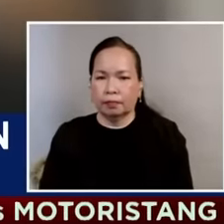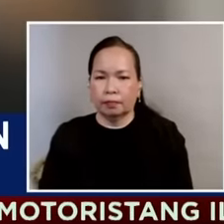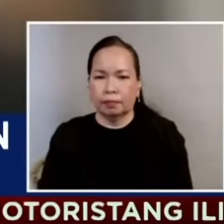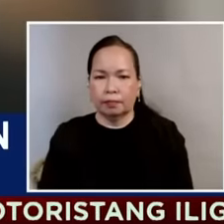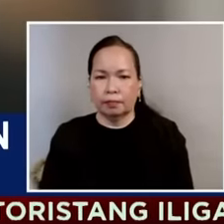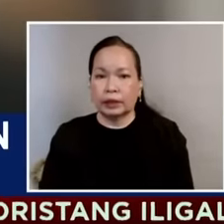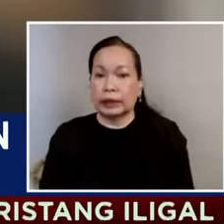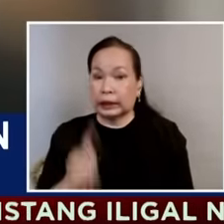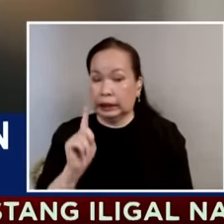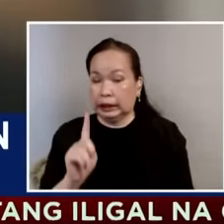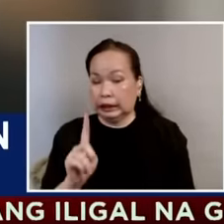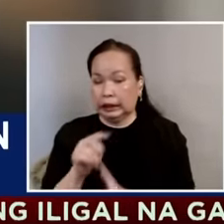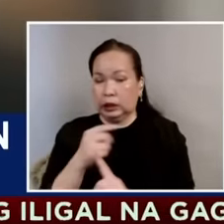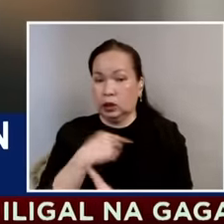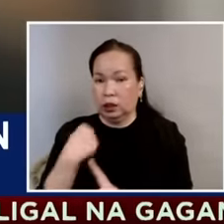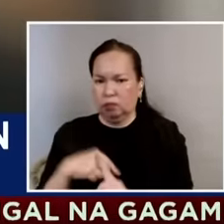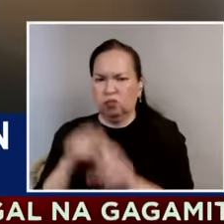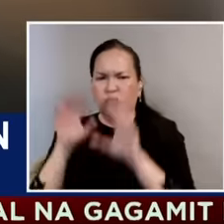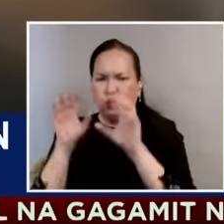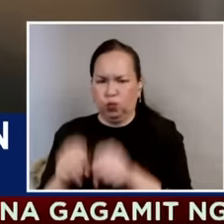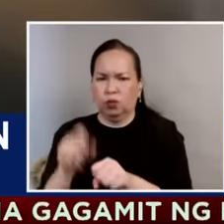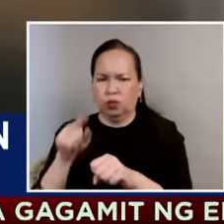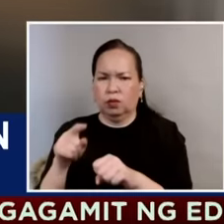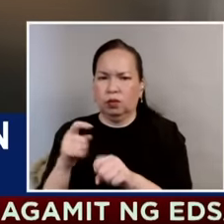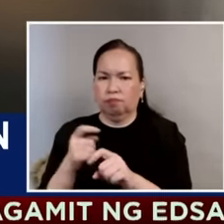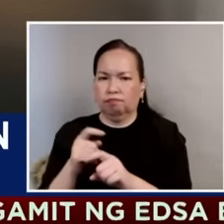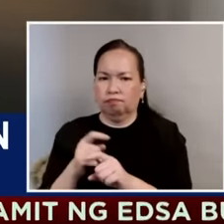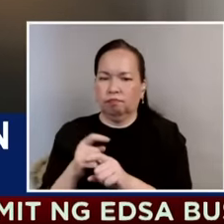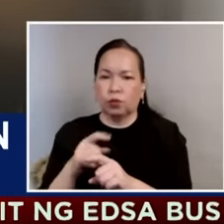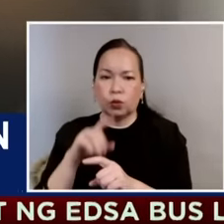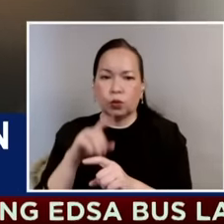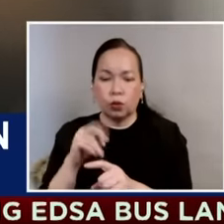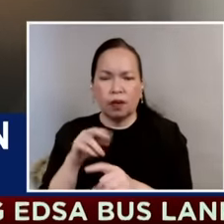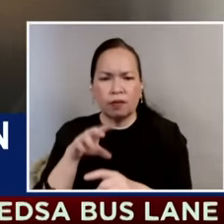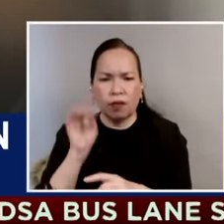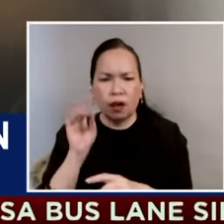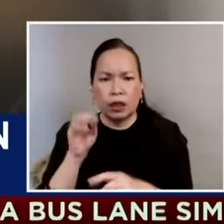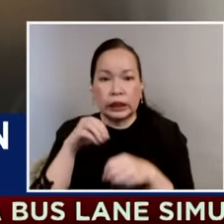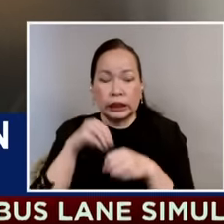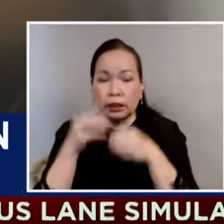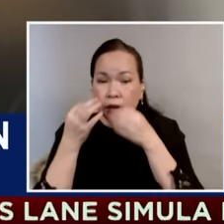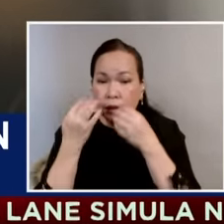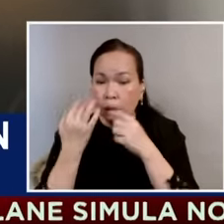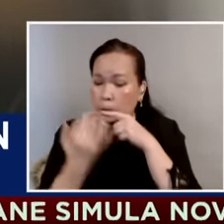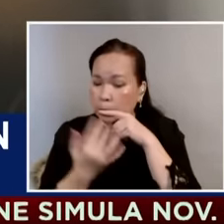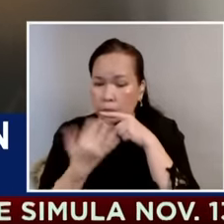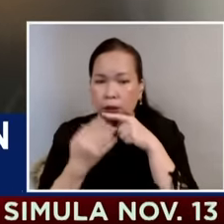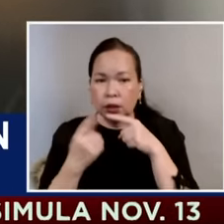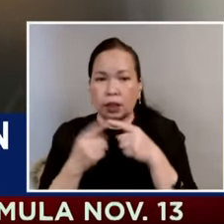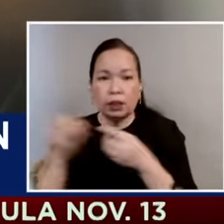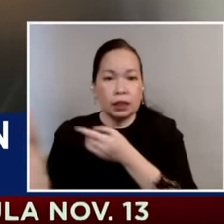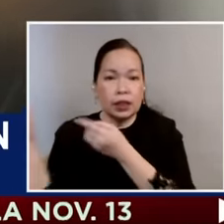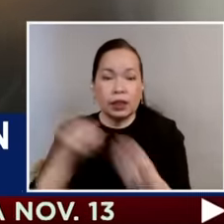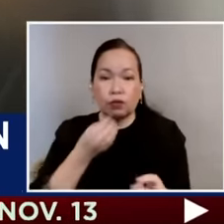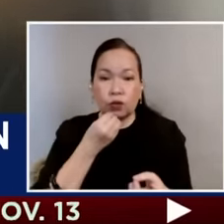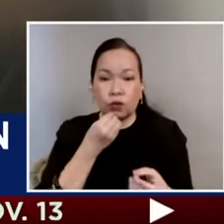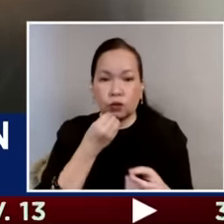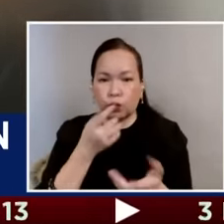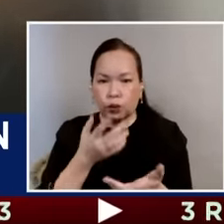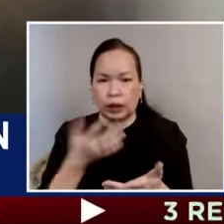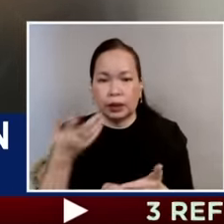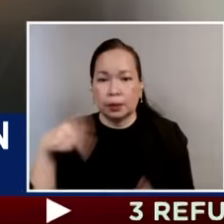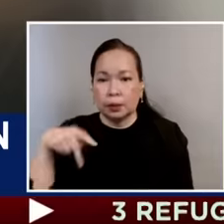Inaresto ng mga pulis ang Chinese national na ito nang may madiskubing shabu sa pinadeliver na pagkain sa William Street sa Pasay